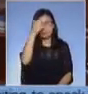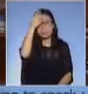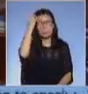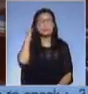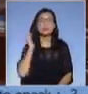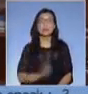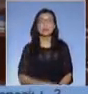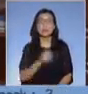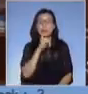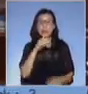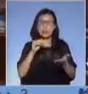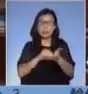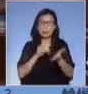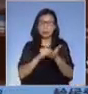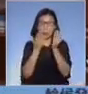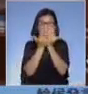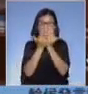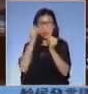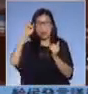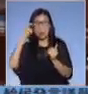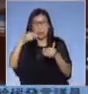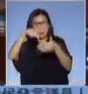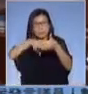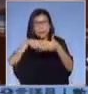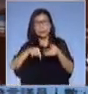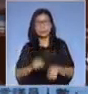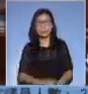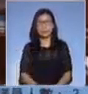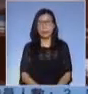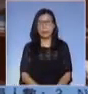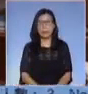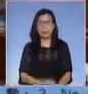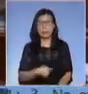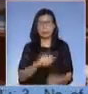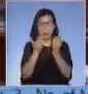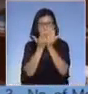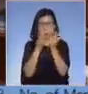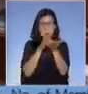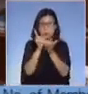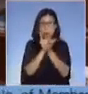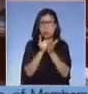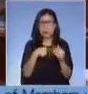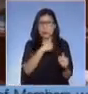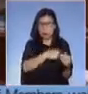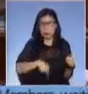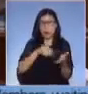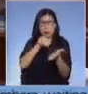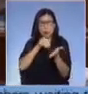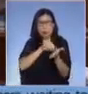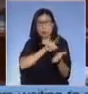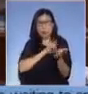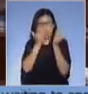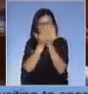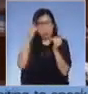樣說，有堅實的學術思考在背後，是學者身體力行去實踐自己學術研